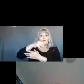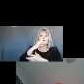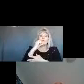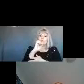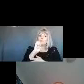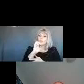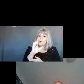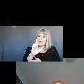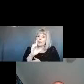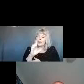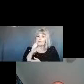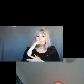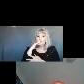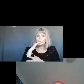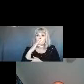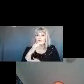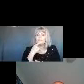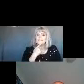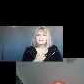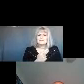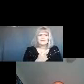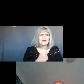aan ons kan het Gerald dit groep.